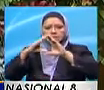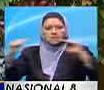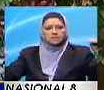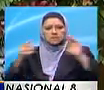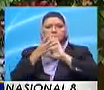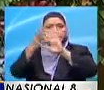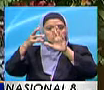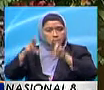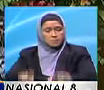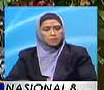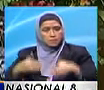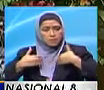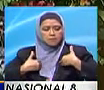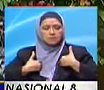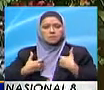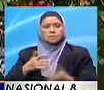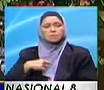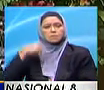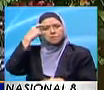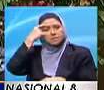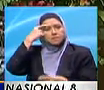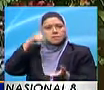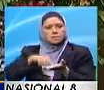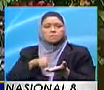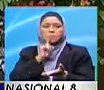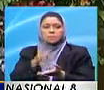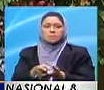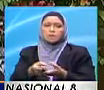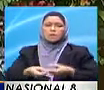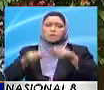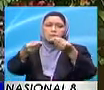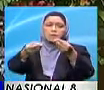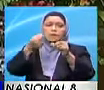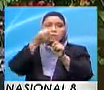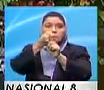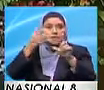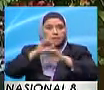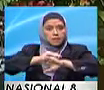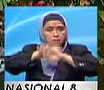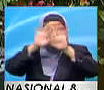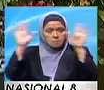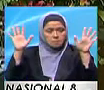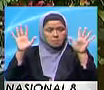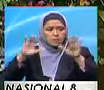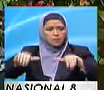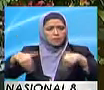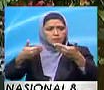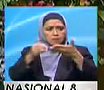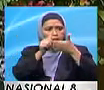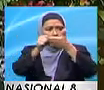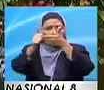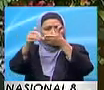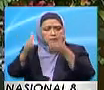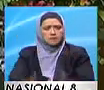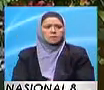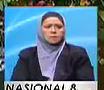fikir ini sudah tentu memberikan impak yang jelas, memberikan signal betapa pemimpin DAP yang sedia